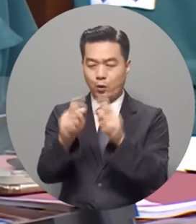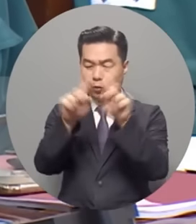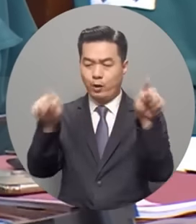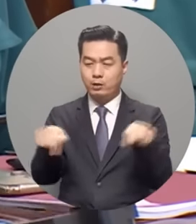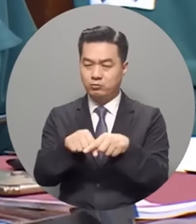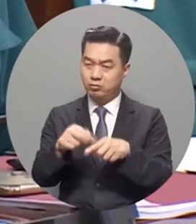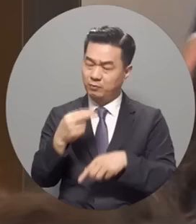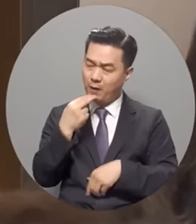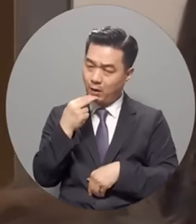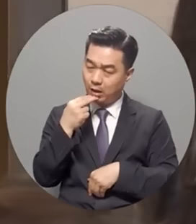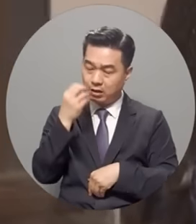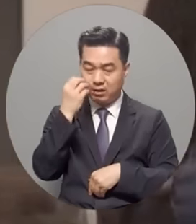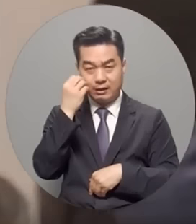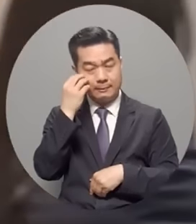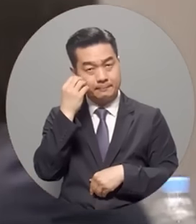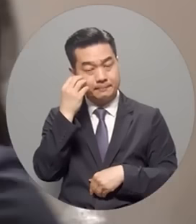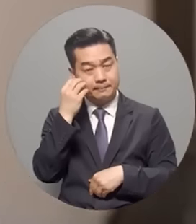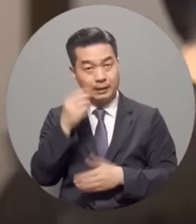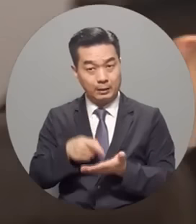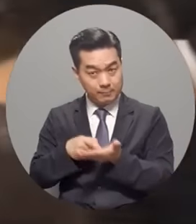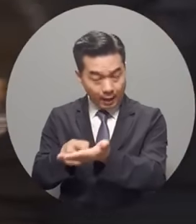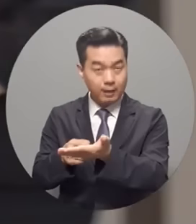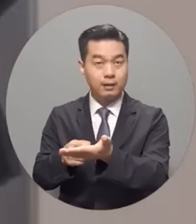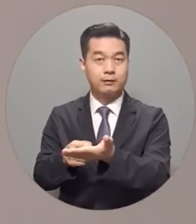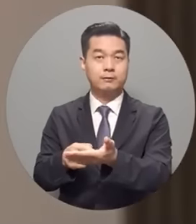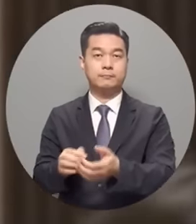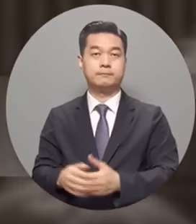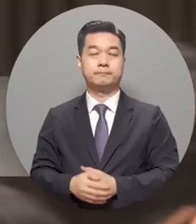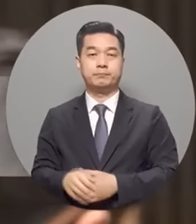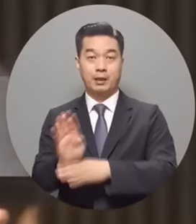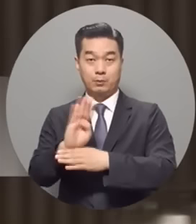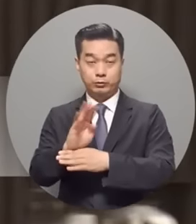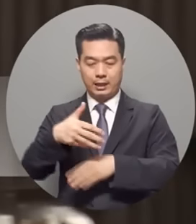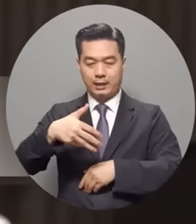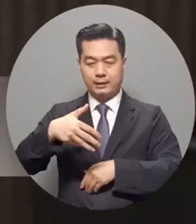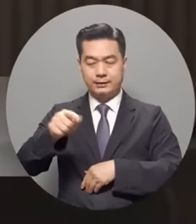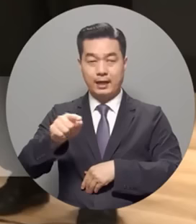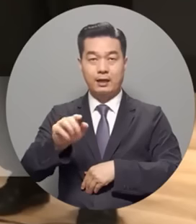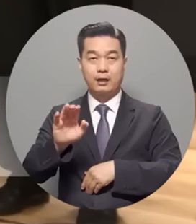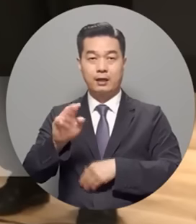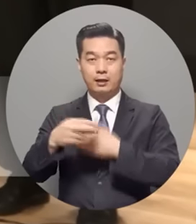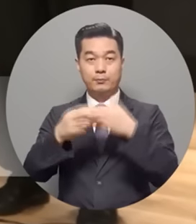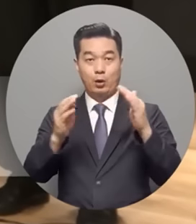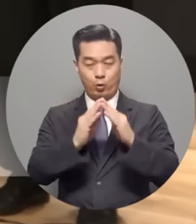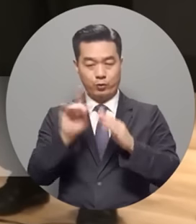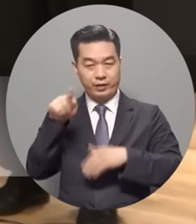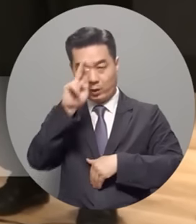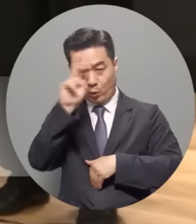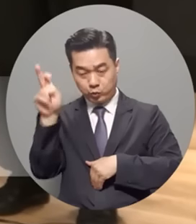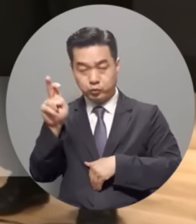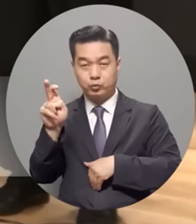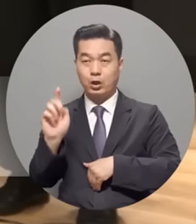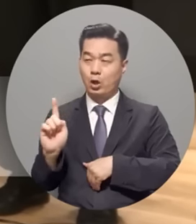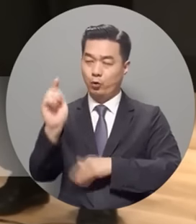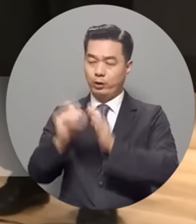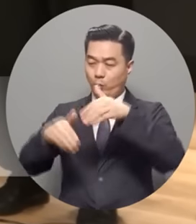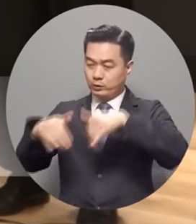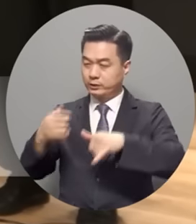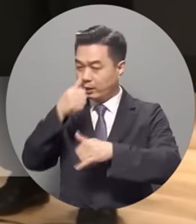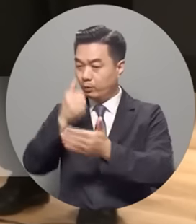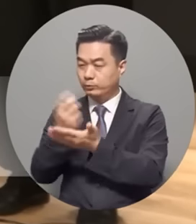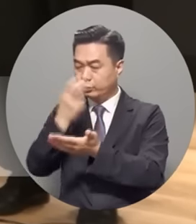거듭 지적하고 있습니다 정근영 전분당 차병원 전공이 대표는 내일 오후 고위 공직자 범죄 수사처